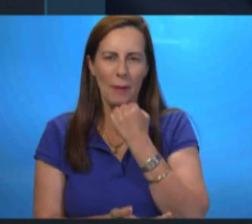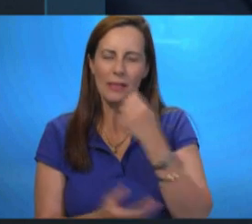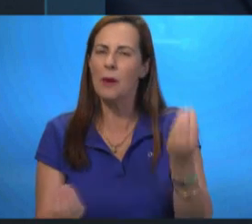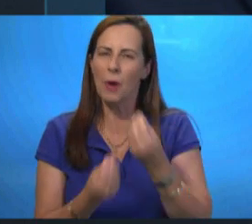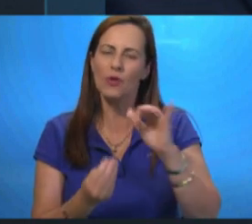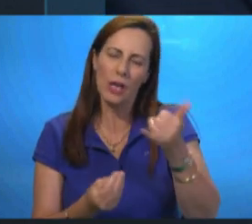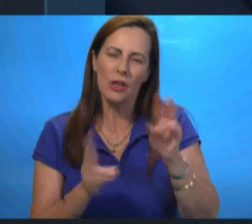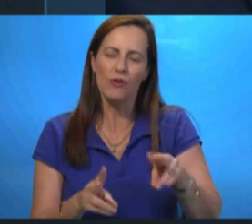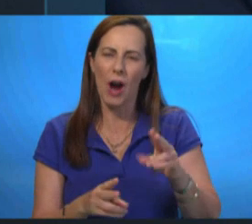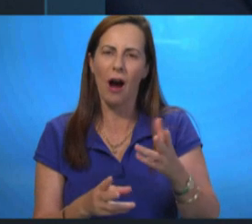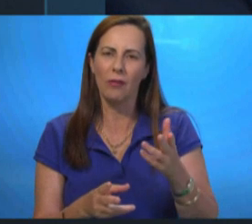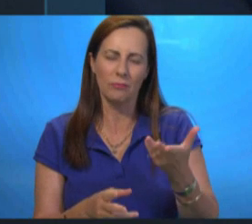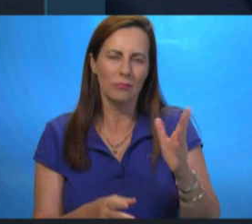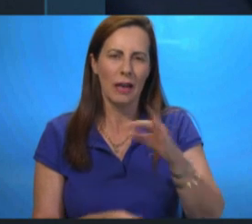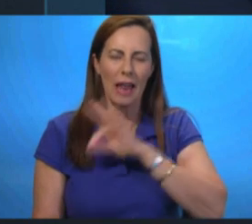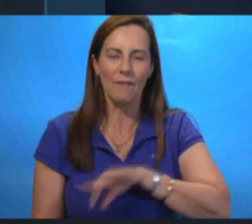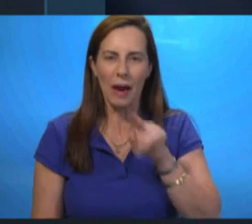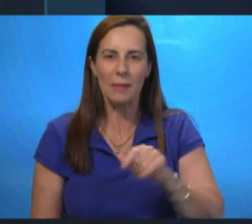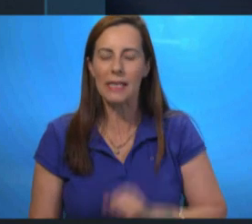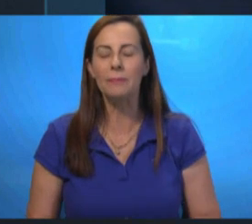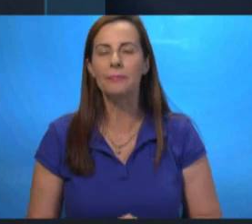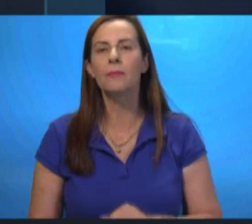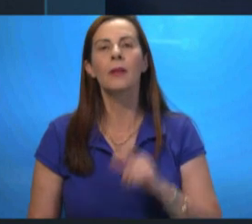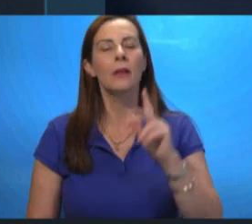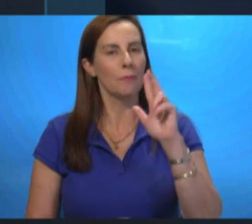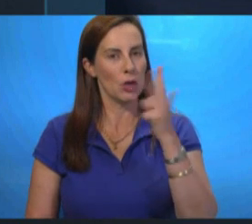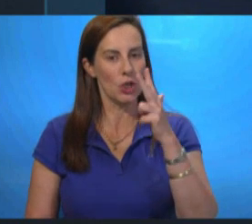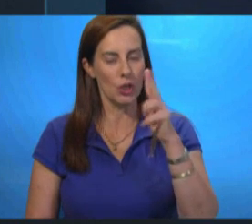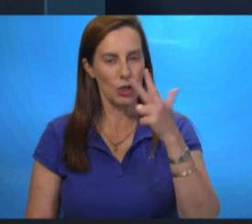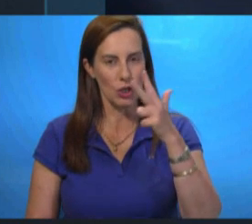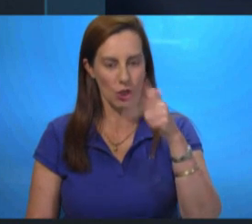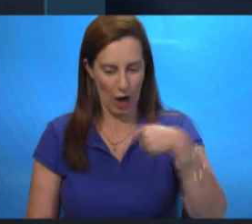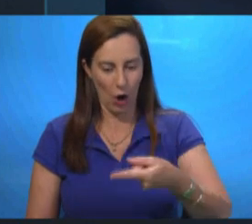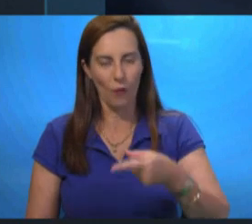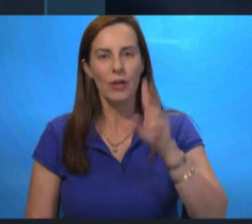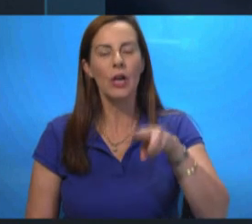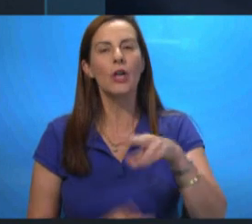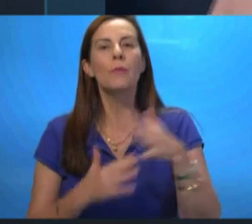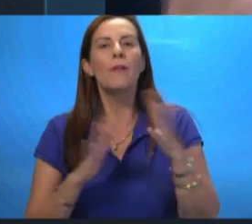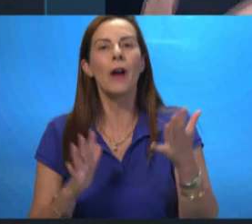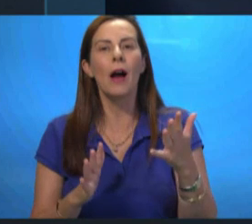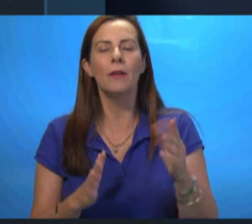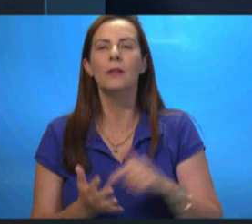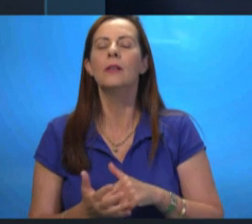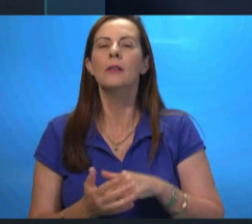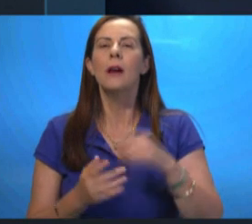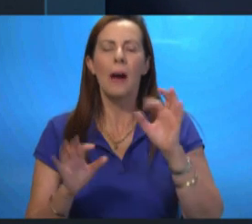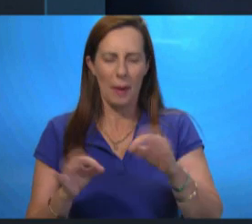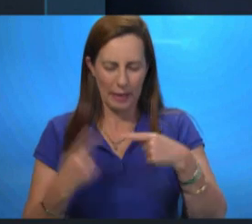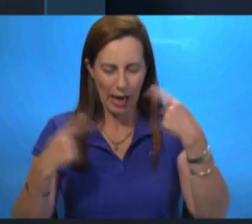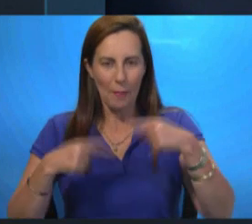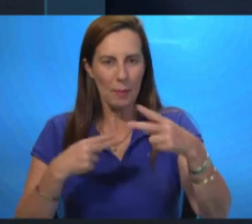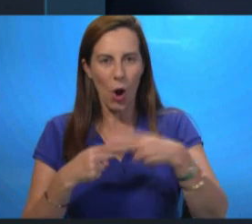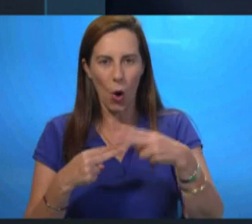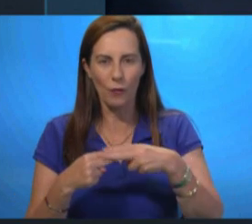יכול לגרוף ממנו איזה רווח. וביום שלישי, יום שלישי הקרוב, יהיה המבחן, יום הנקסה. בכלל הימים הקרובים